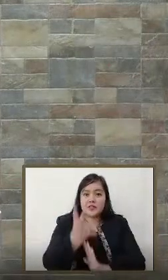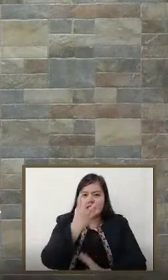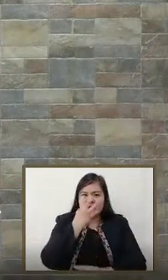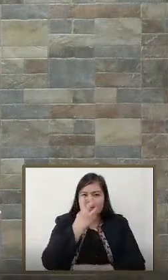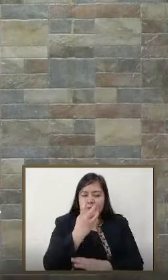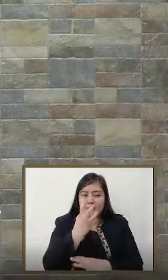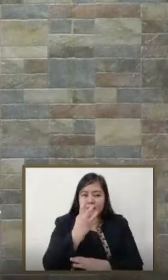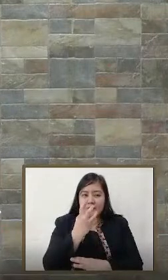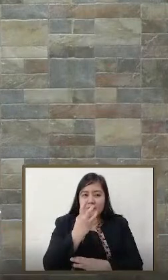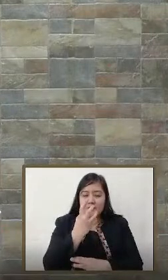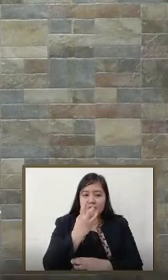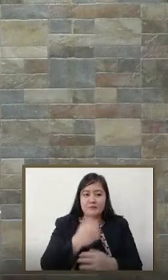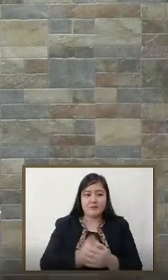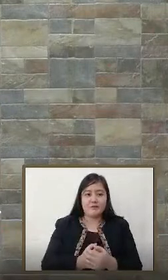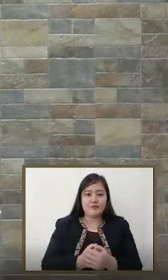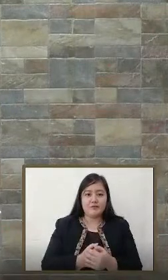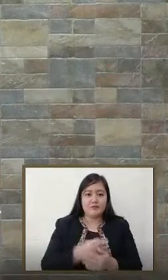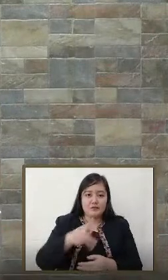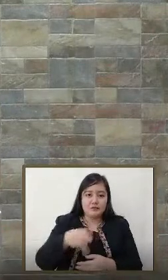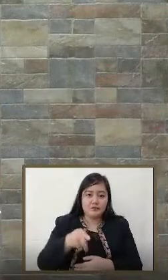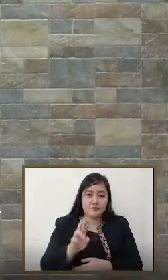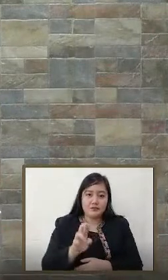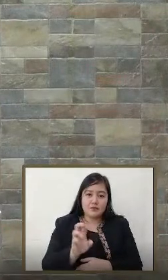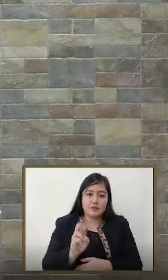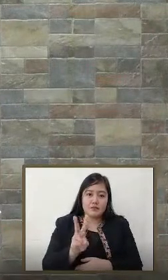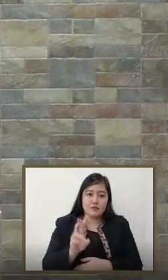nakaka-provoke pa. You know?